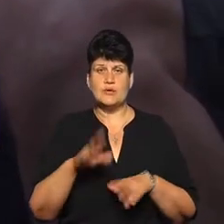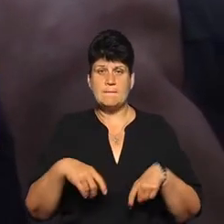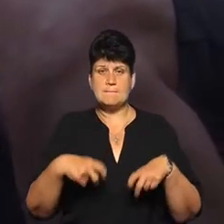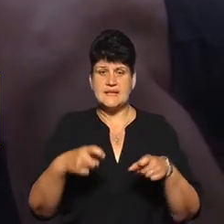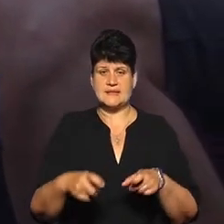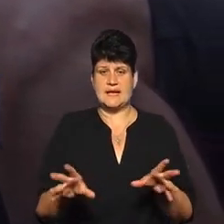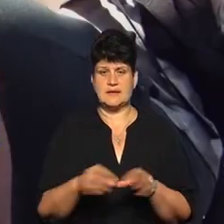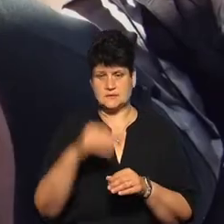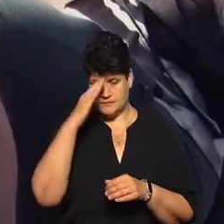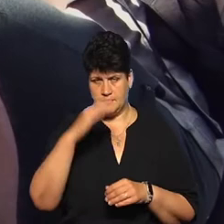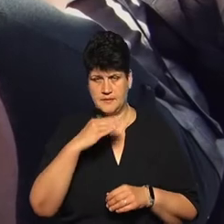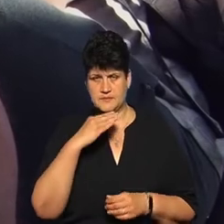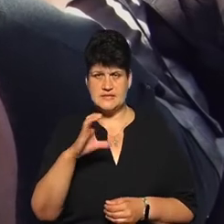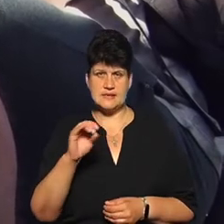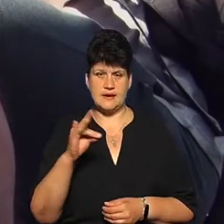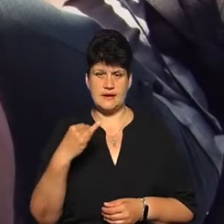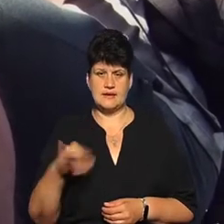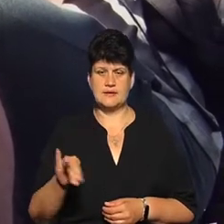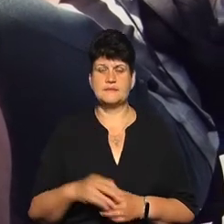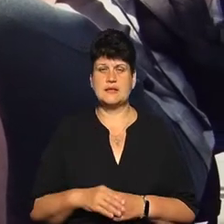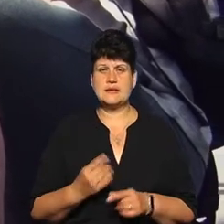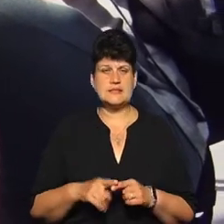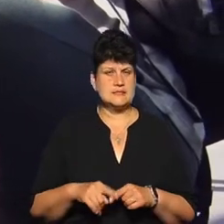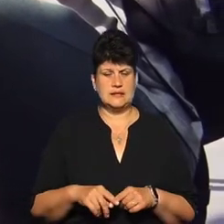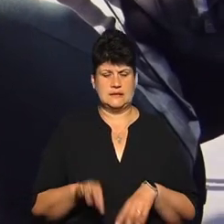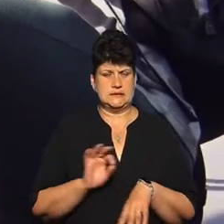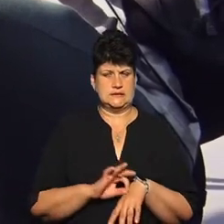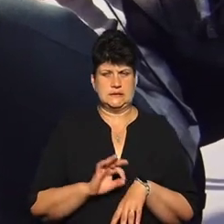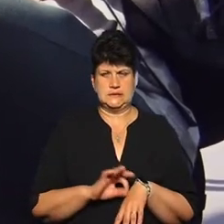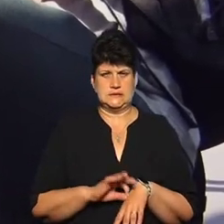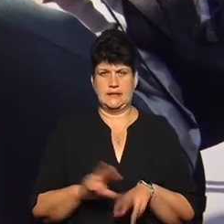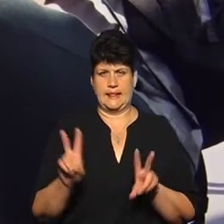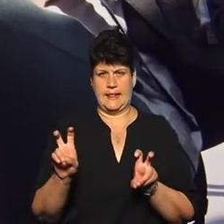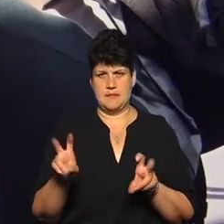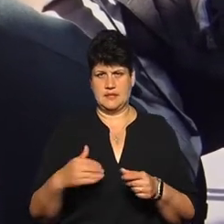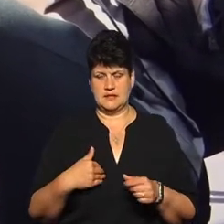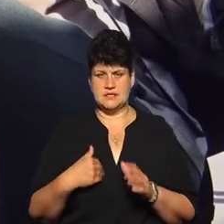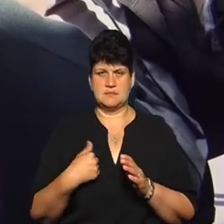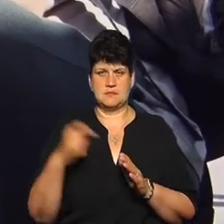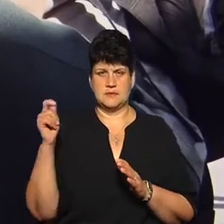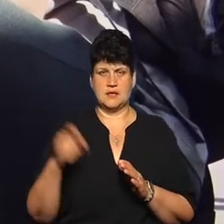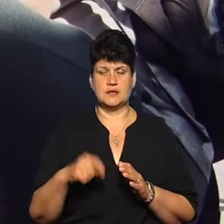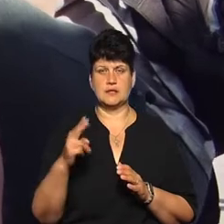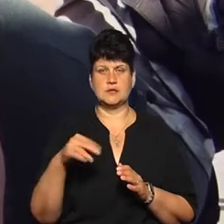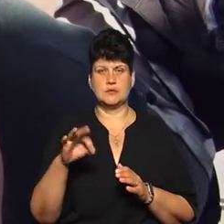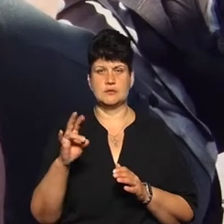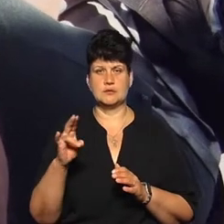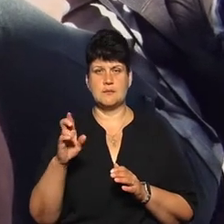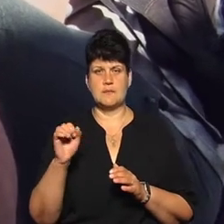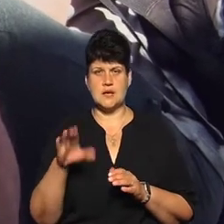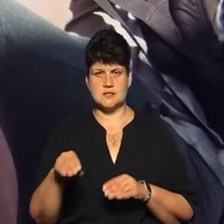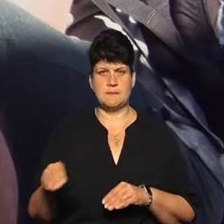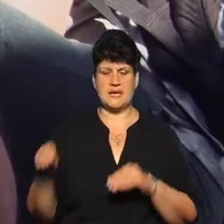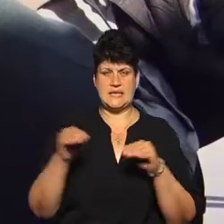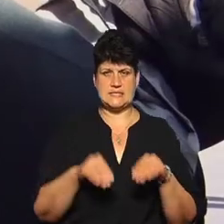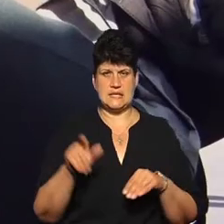зі своїм батьком Сергієм. Це болісна тема для нас, тому що ми самі з Донбасу, тут як переселенці, я